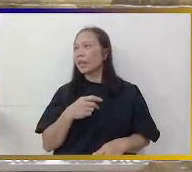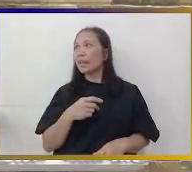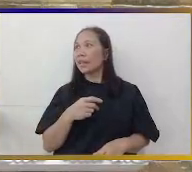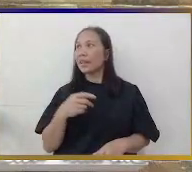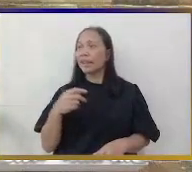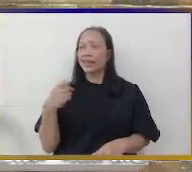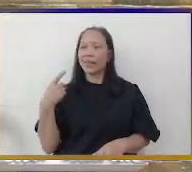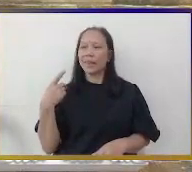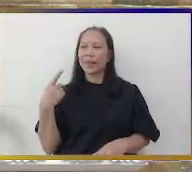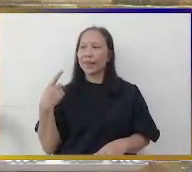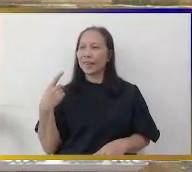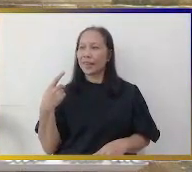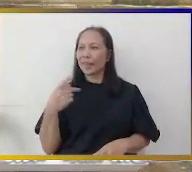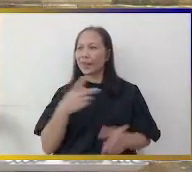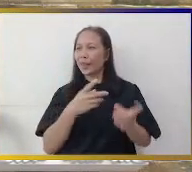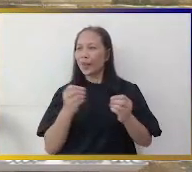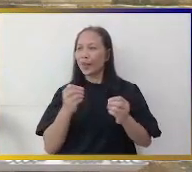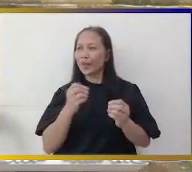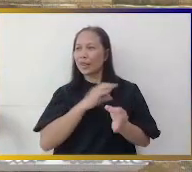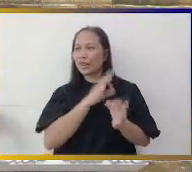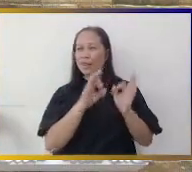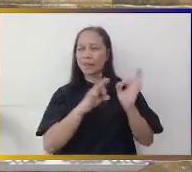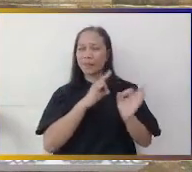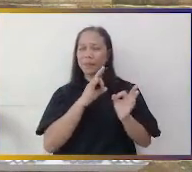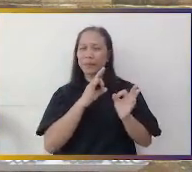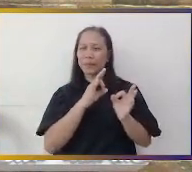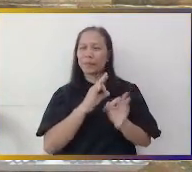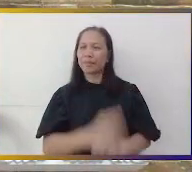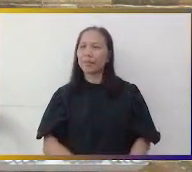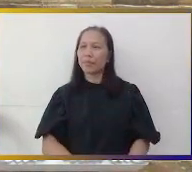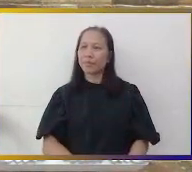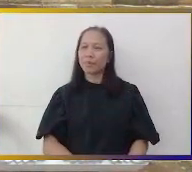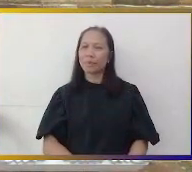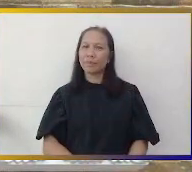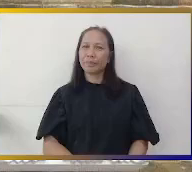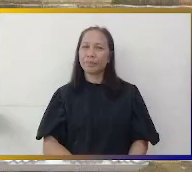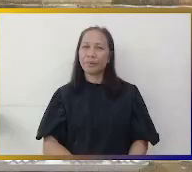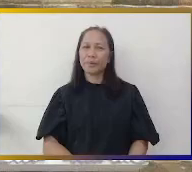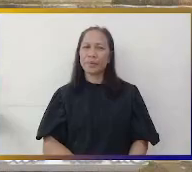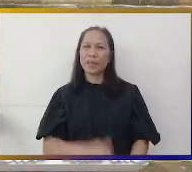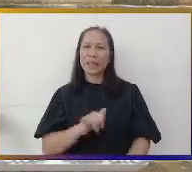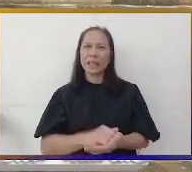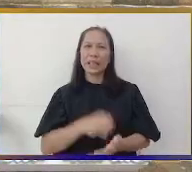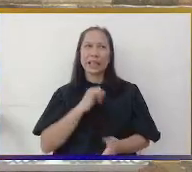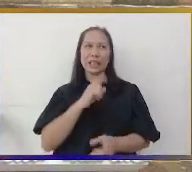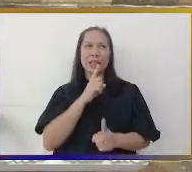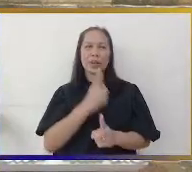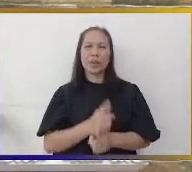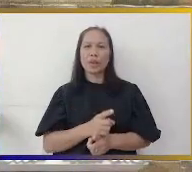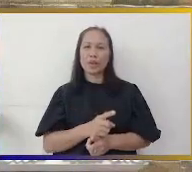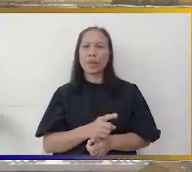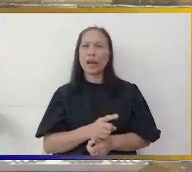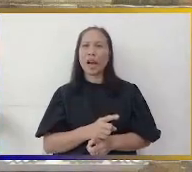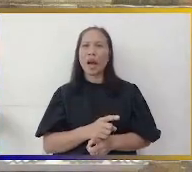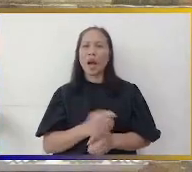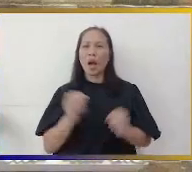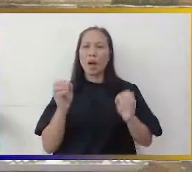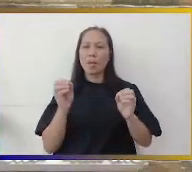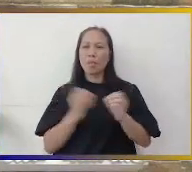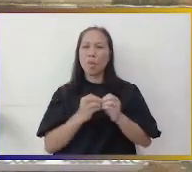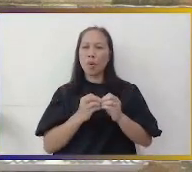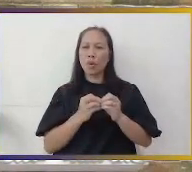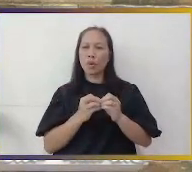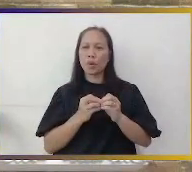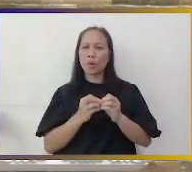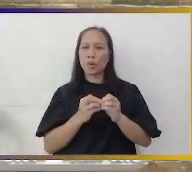Fellowship ' ba mga kapatid reality Ano po nangyayari ngayon mas nakatuon ng tao